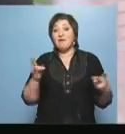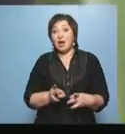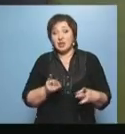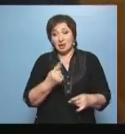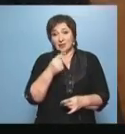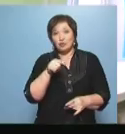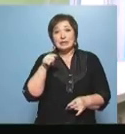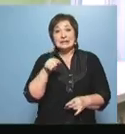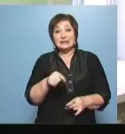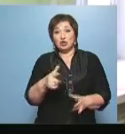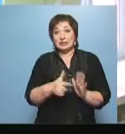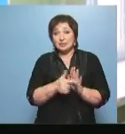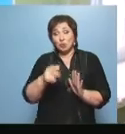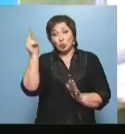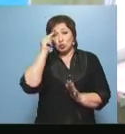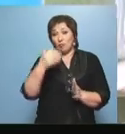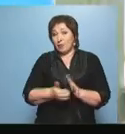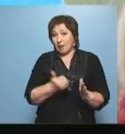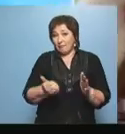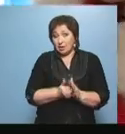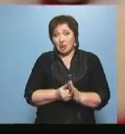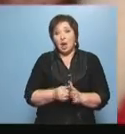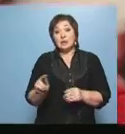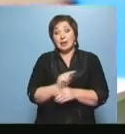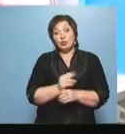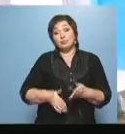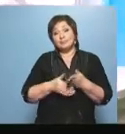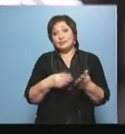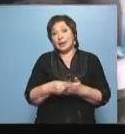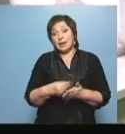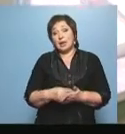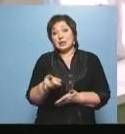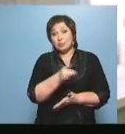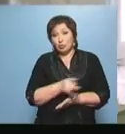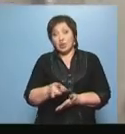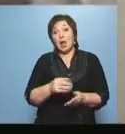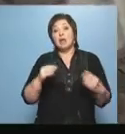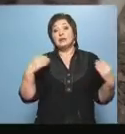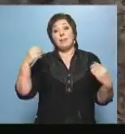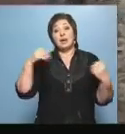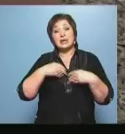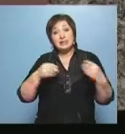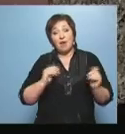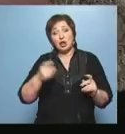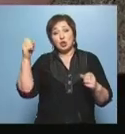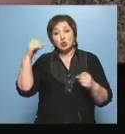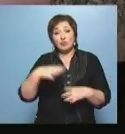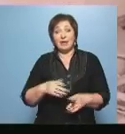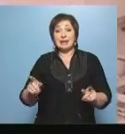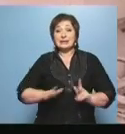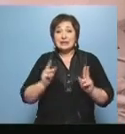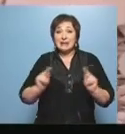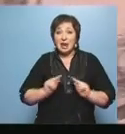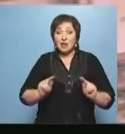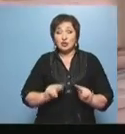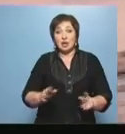1700 учеников не хватало. С ремонтом помогла республика. Город обещал раздевалки, душевые, тренерскую, ремонт мастерских. Но возникли вопросы